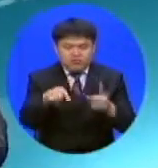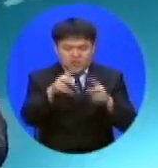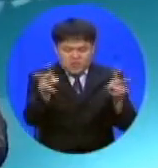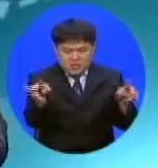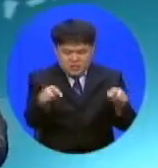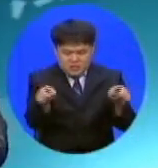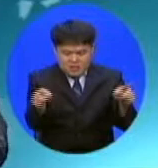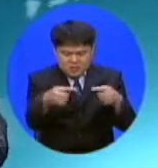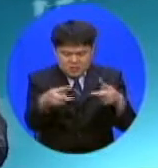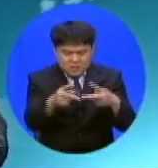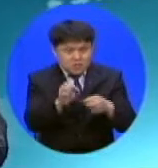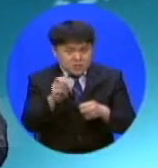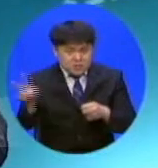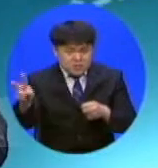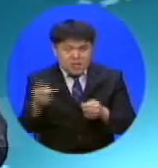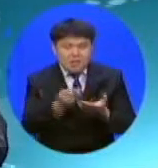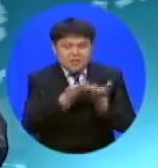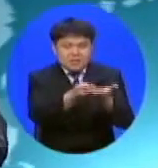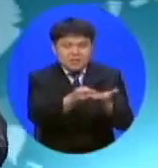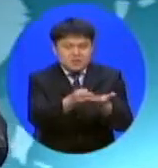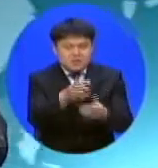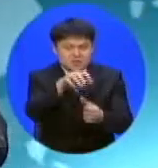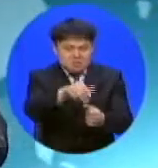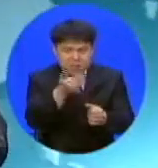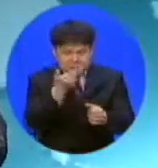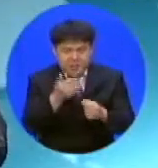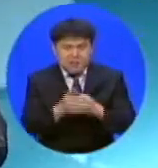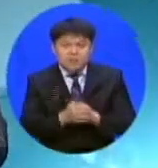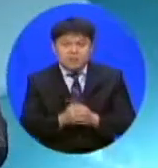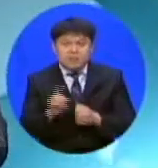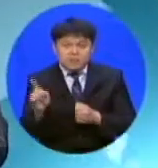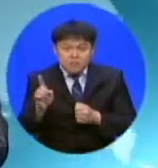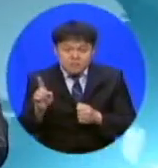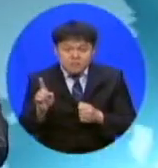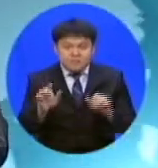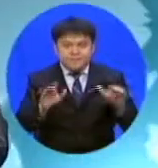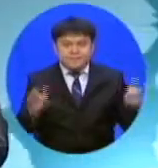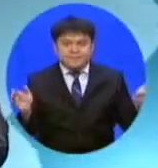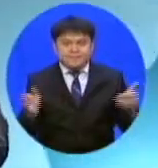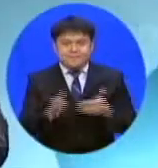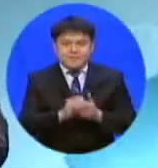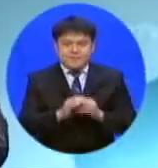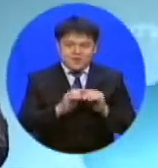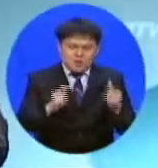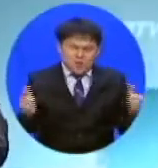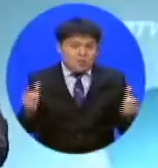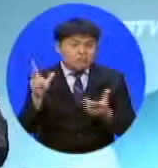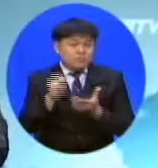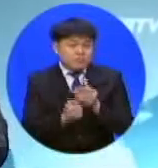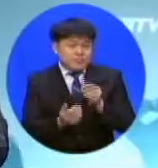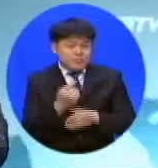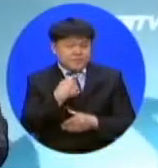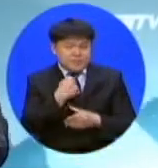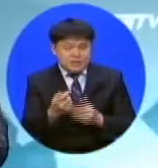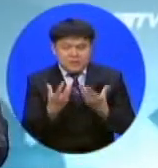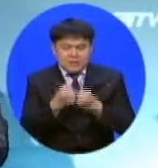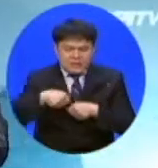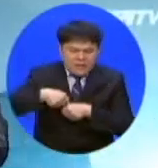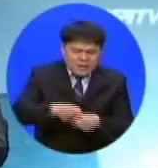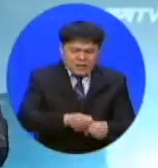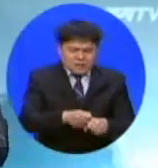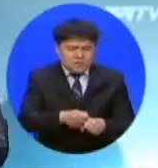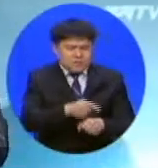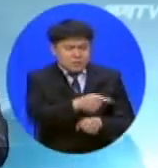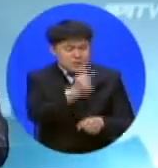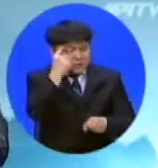모든 요건을 충족을 시켜야 입원이 가능하다는 거죠. 때문에 지금까지 있어왔던 여러 사회 문제들 강제로 뭐